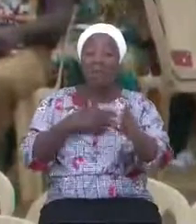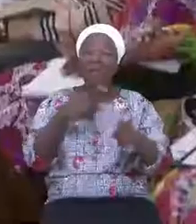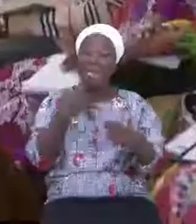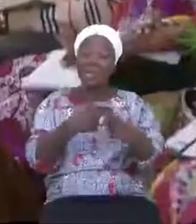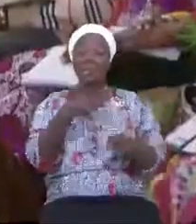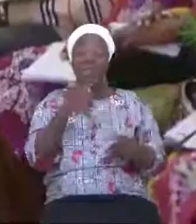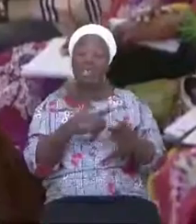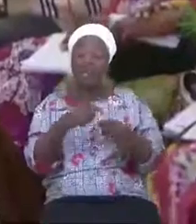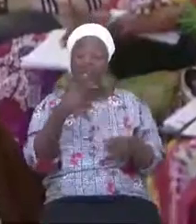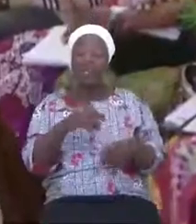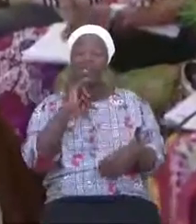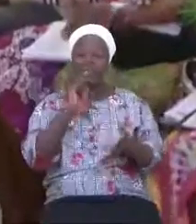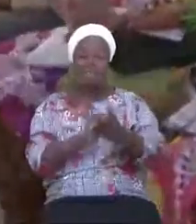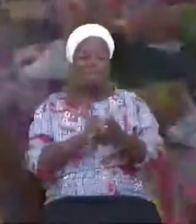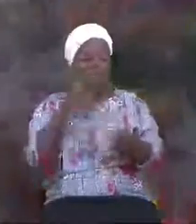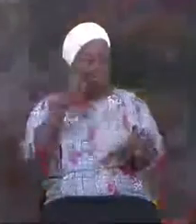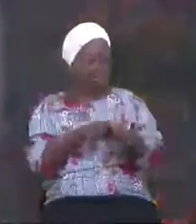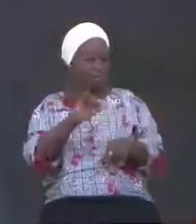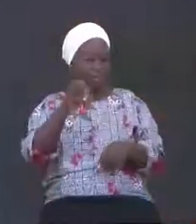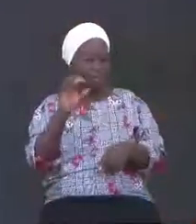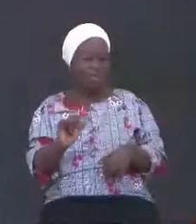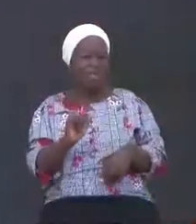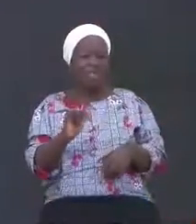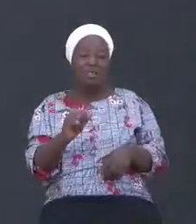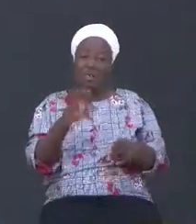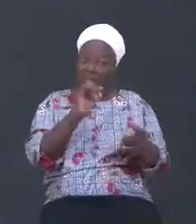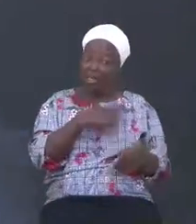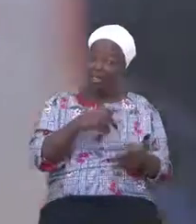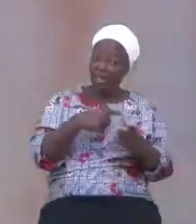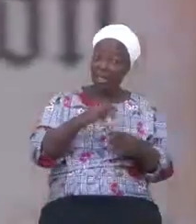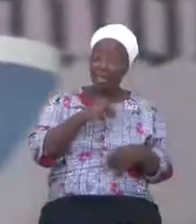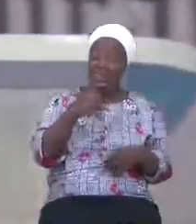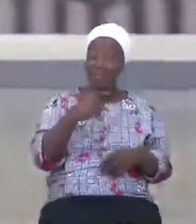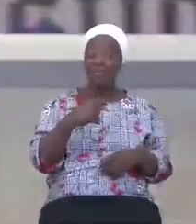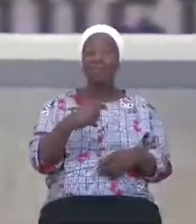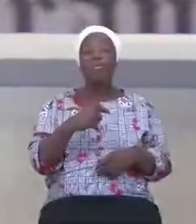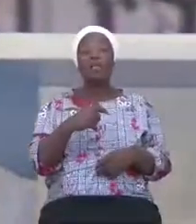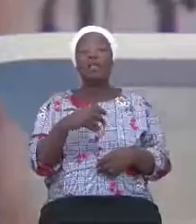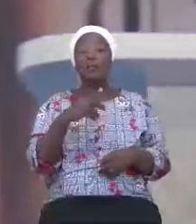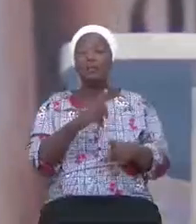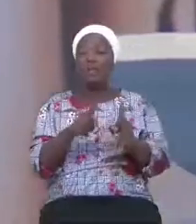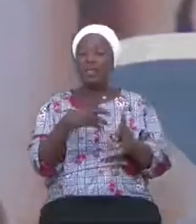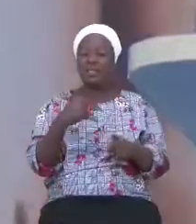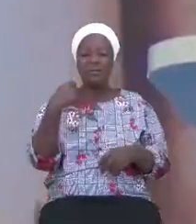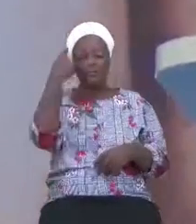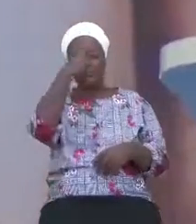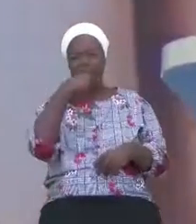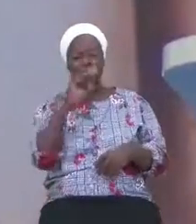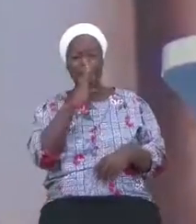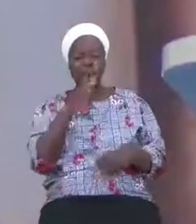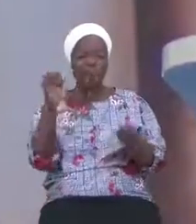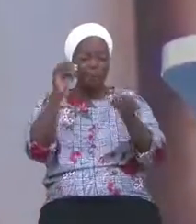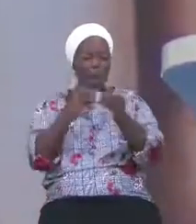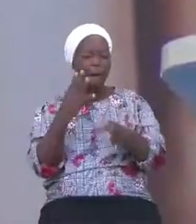là-bas? Et je dirais, ah, c'est le même. Le visage sera plus beau. Oh,